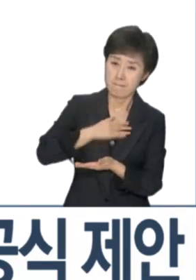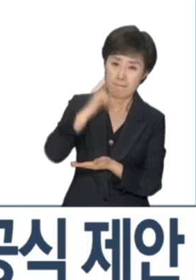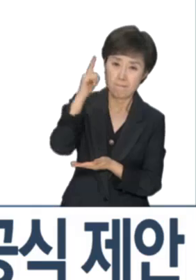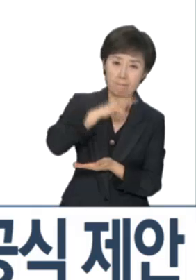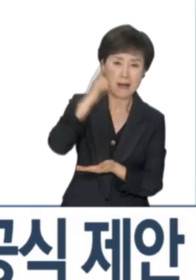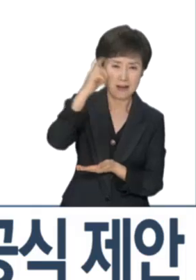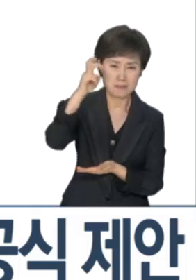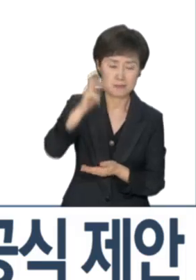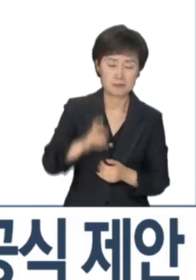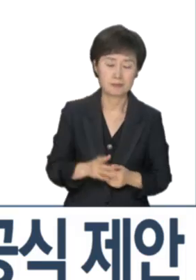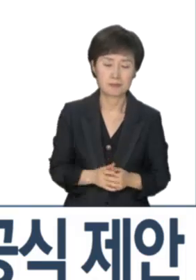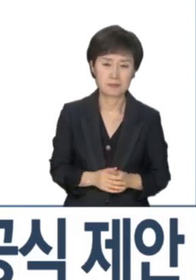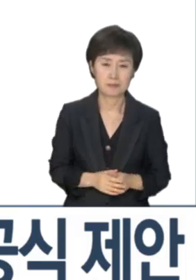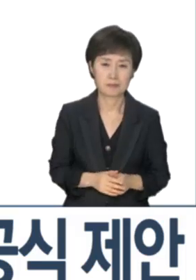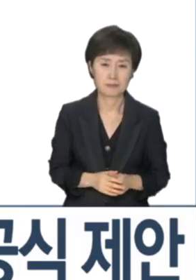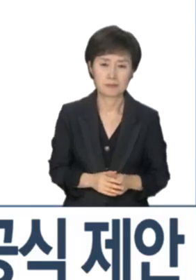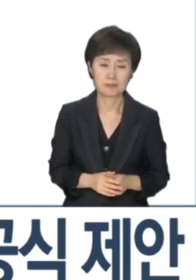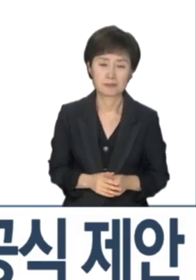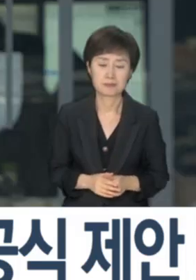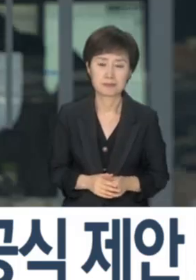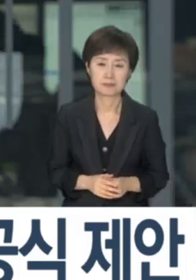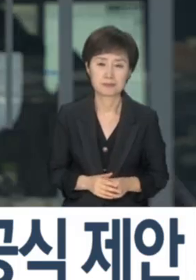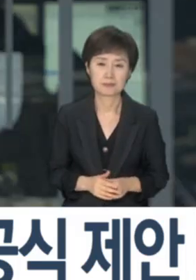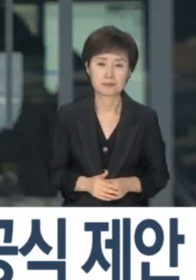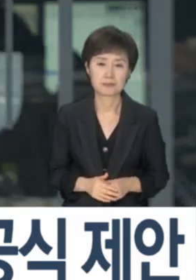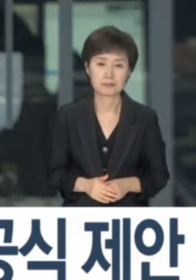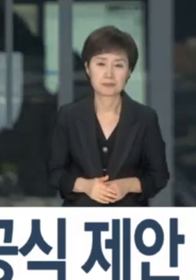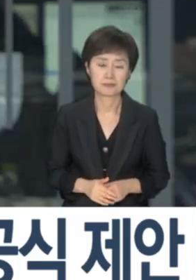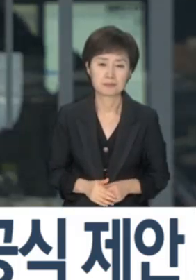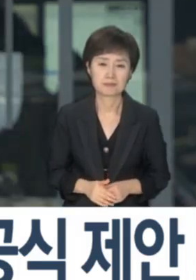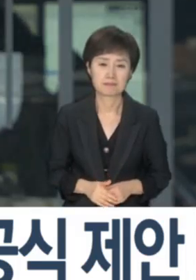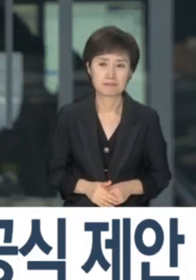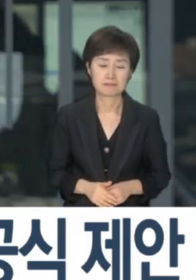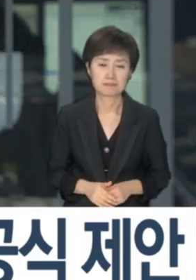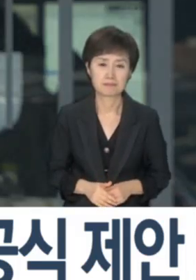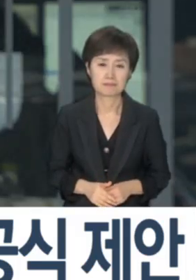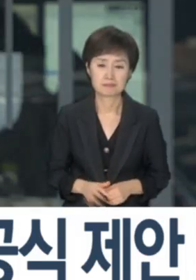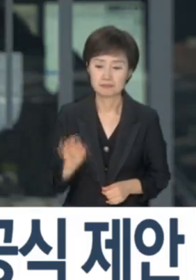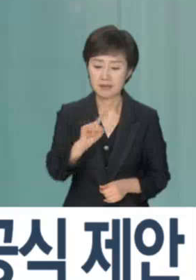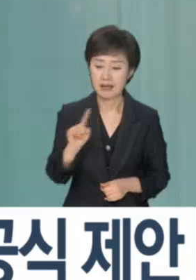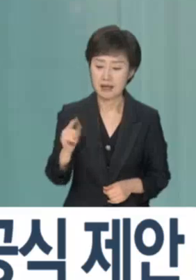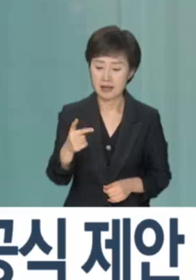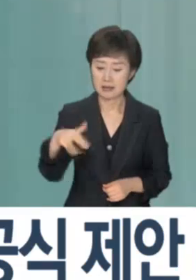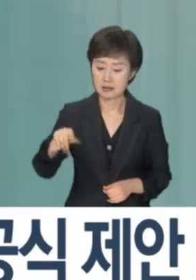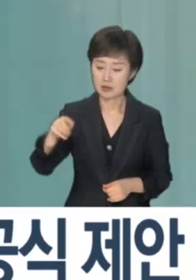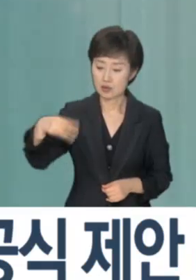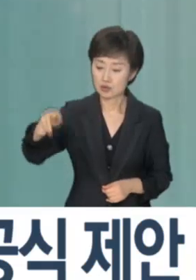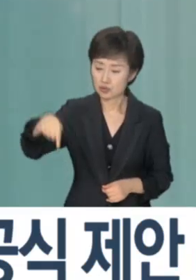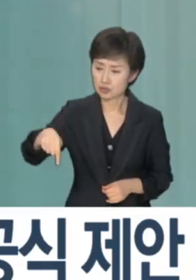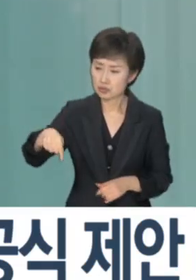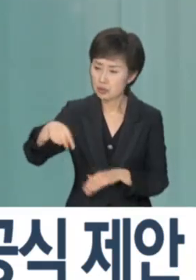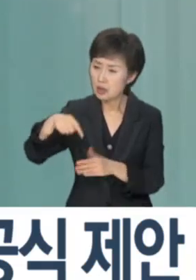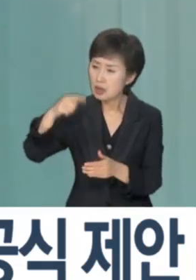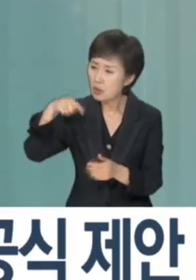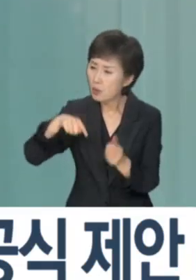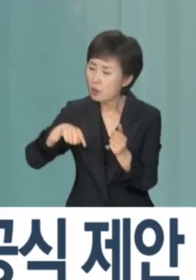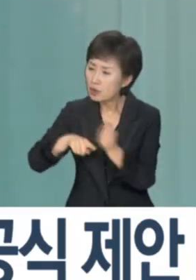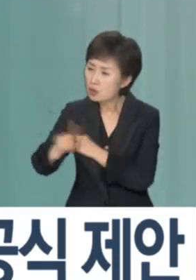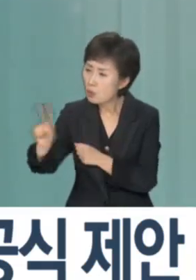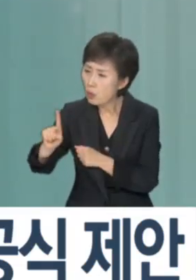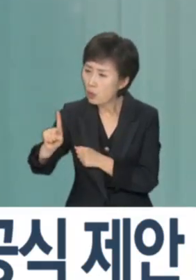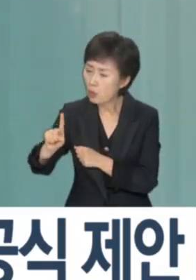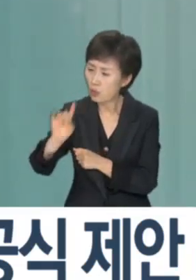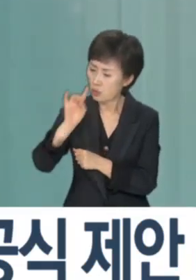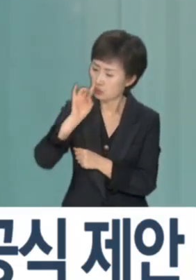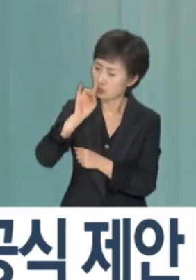합니다. 네, 정치를 희화화한 제안이었다라는 말씀이셨습니다. 안철수 의원이 뭐 어떤 의도로 이런 말씀을 하셨는지 뭐